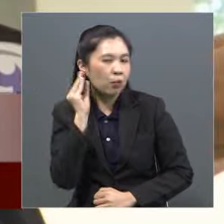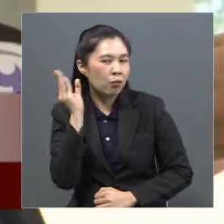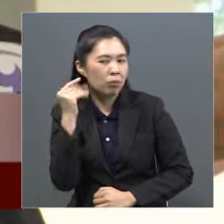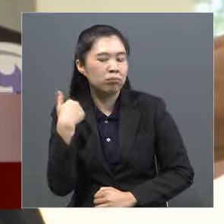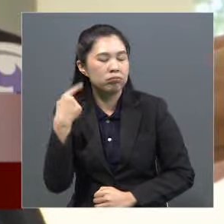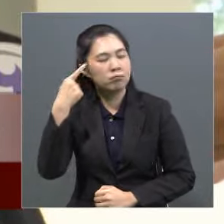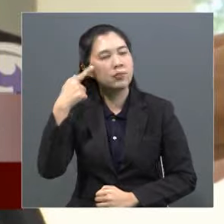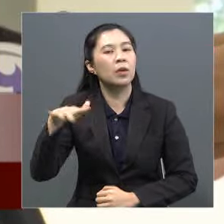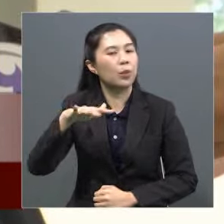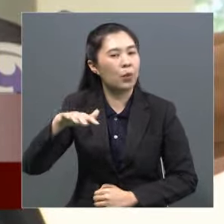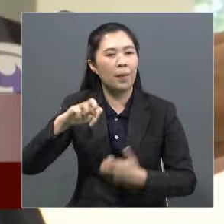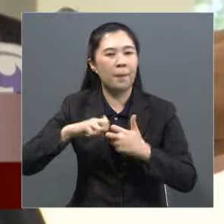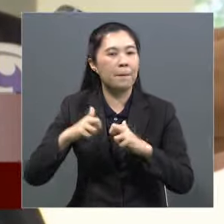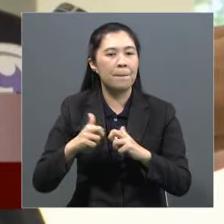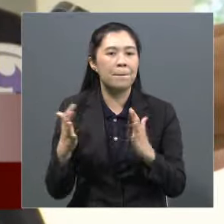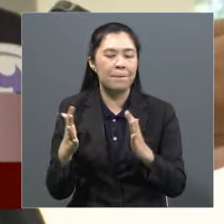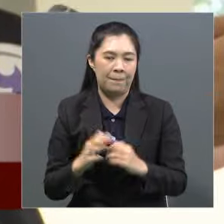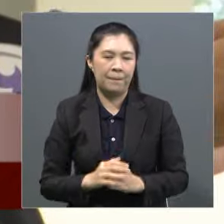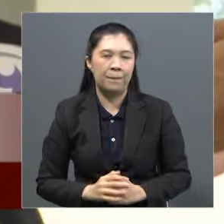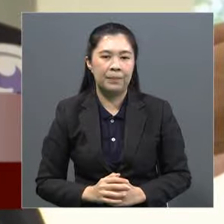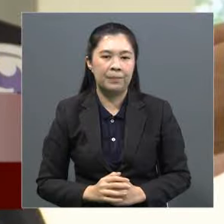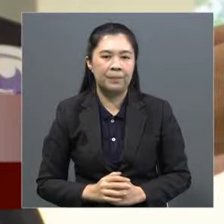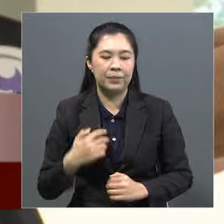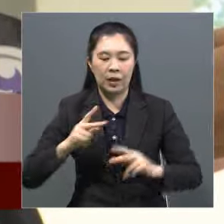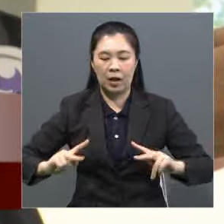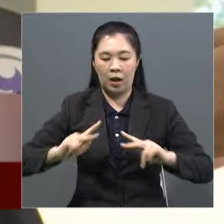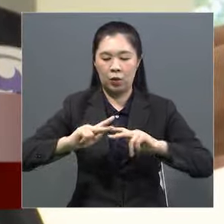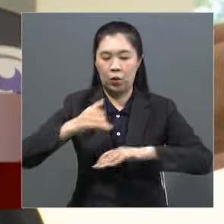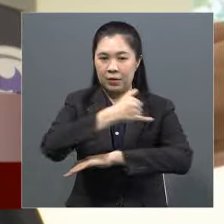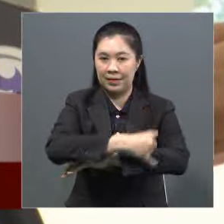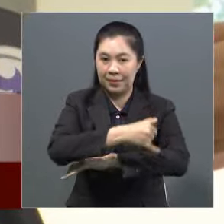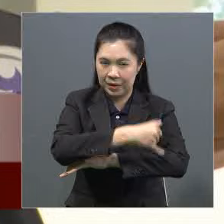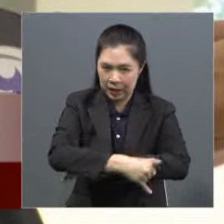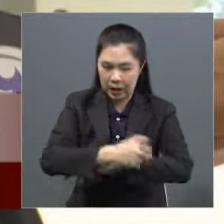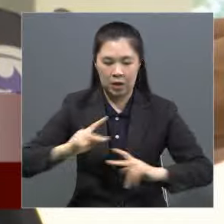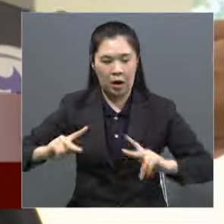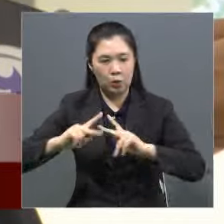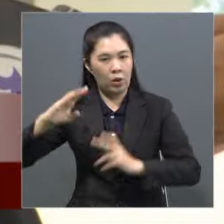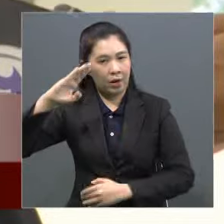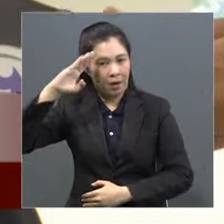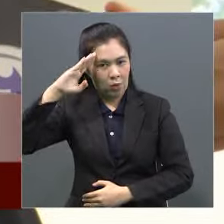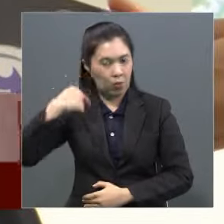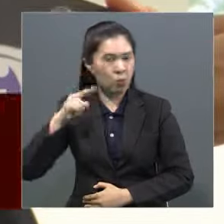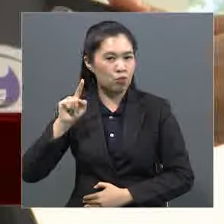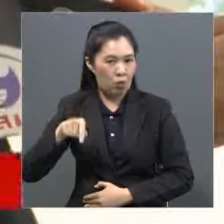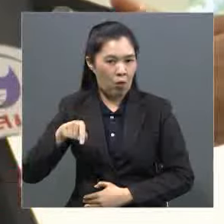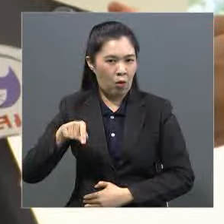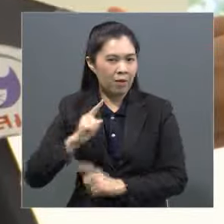ก็ให้จุดยืนไปว่าทั้งกระทรวงต่างประเทศและกระทรวงกลาโหมเนี่ยต้องยึดมั่น